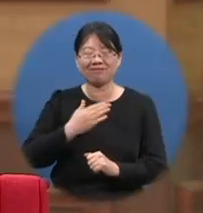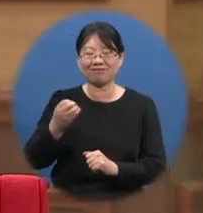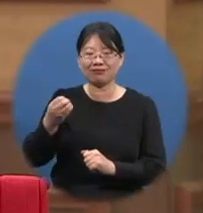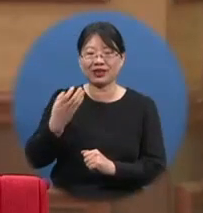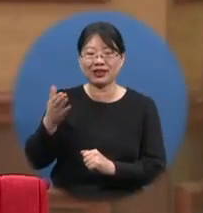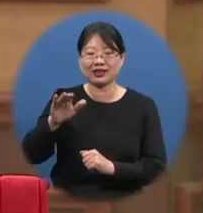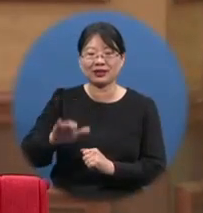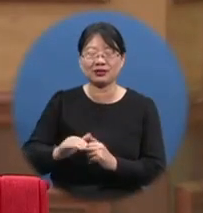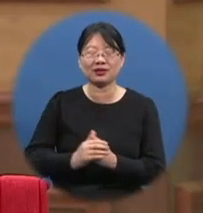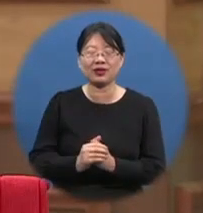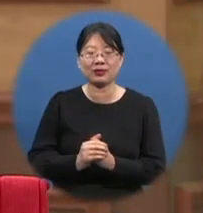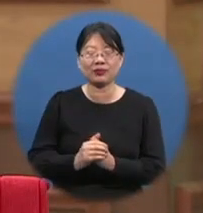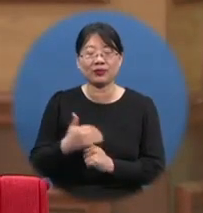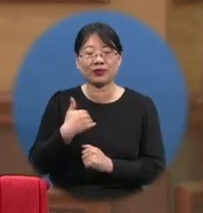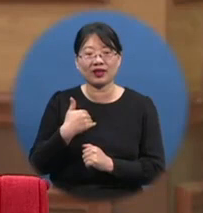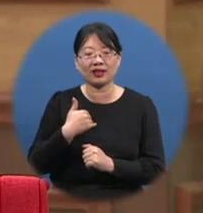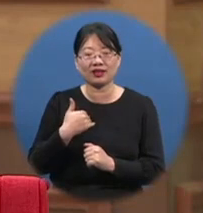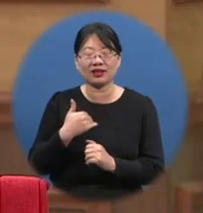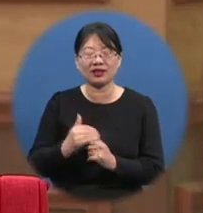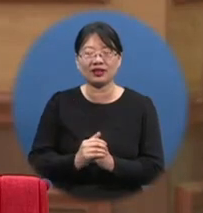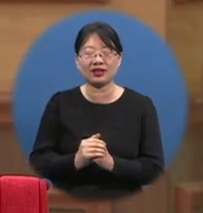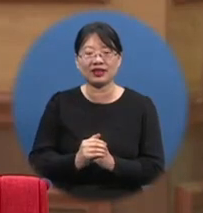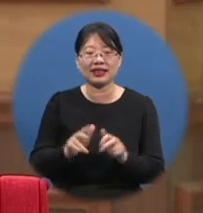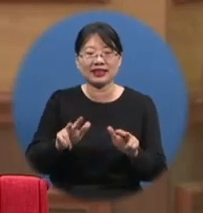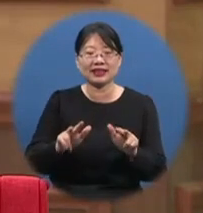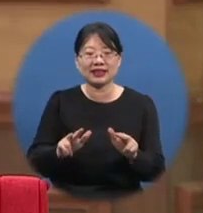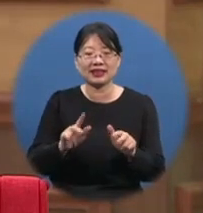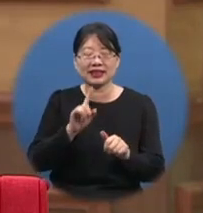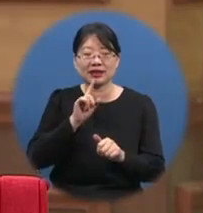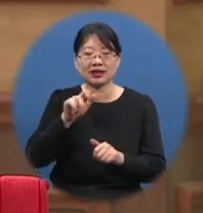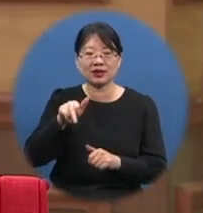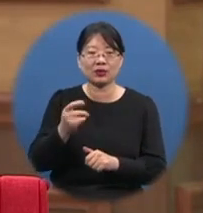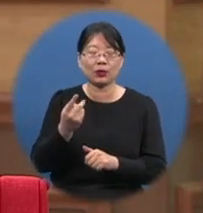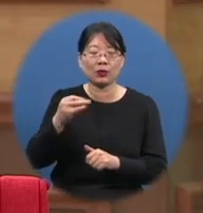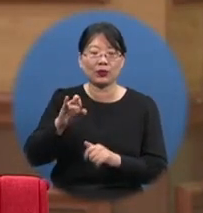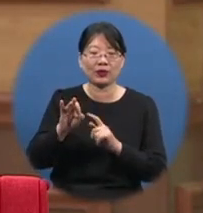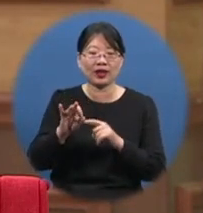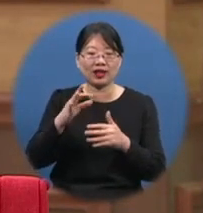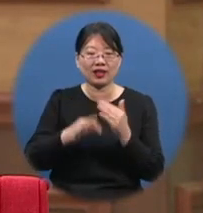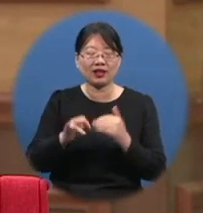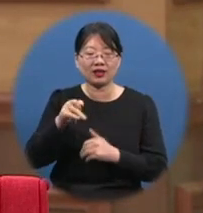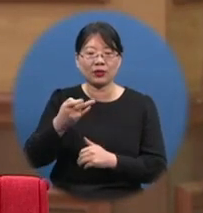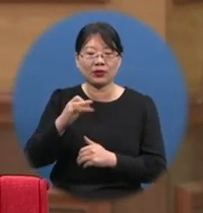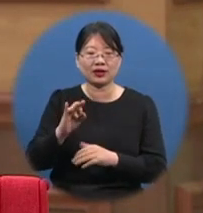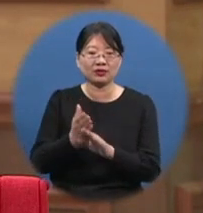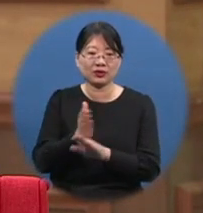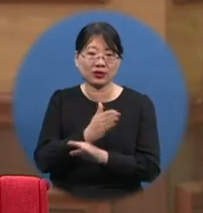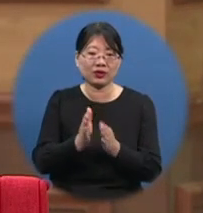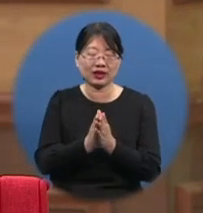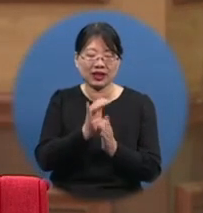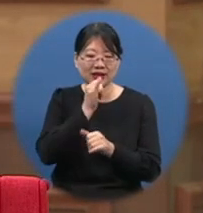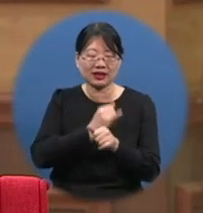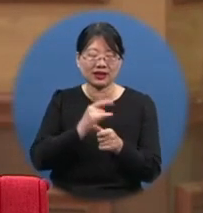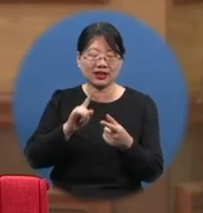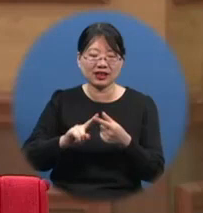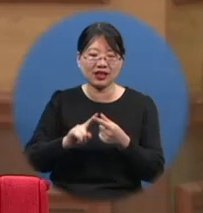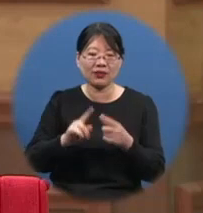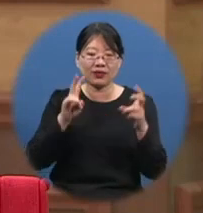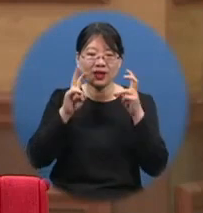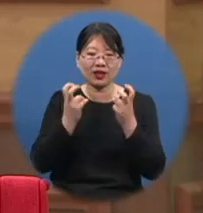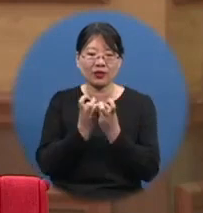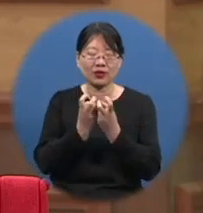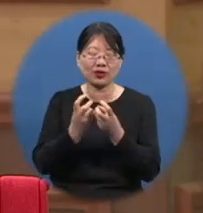이제 제가 지금 이야기하는 코딩 프로그램 코딩부터 시작을 해서 그 부분들을 기업에